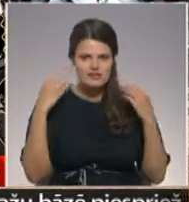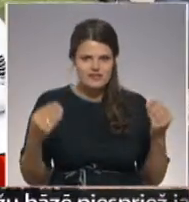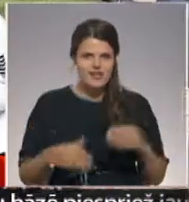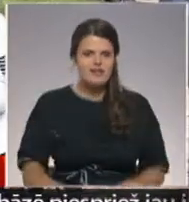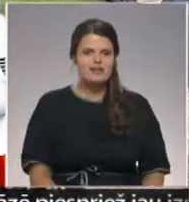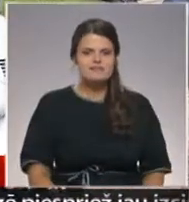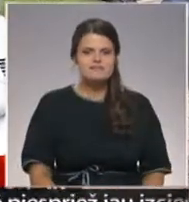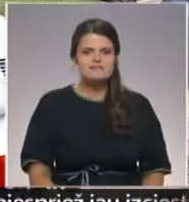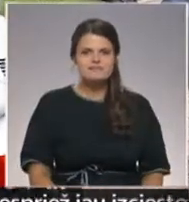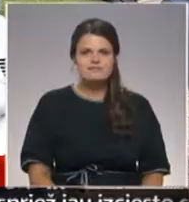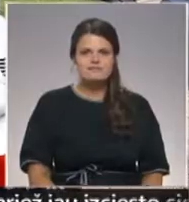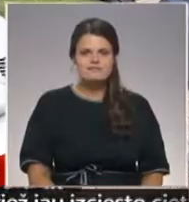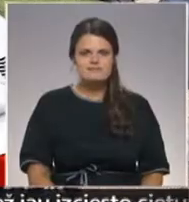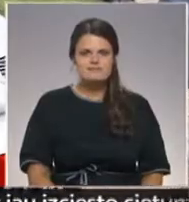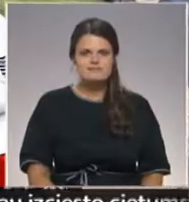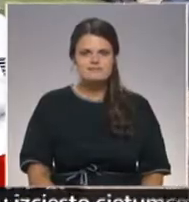Nīderlandes.